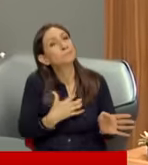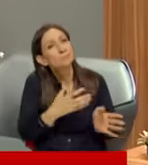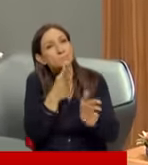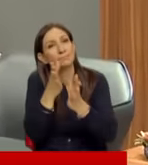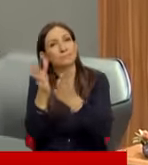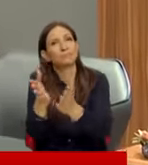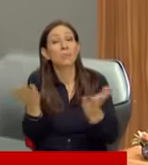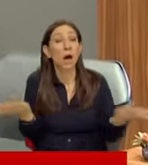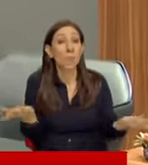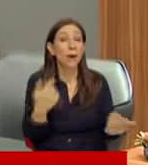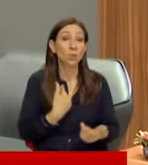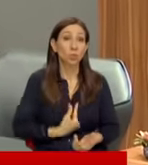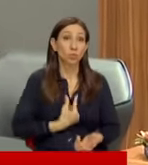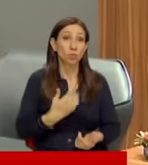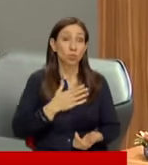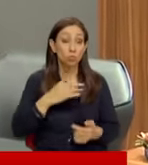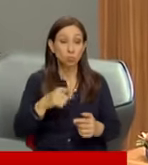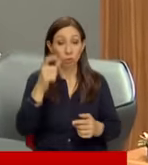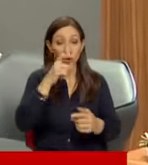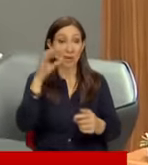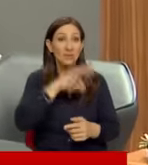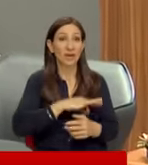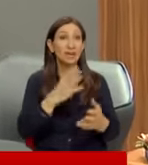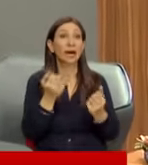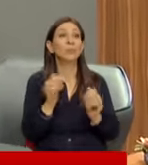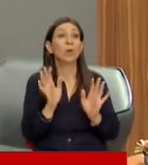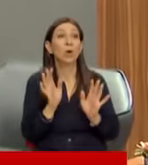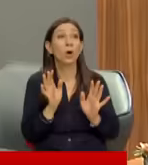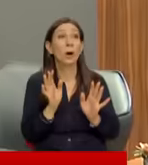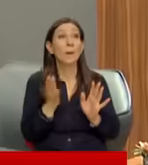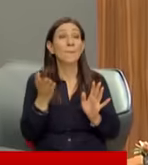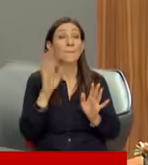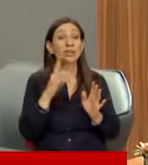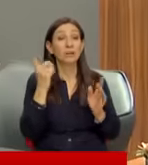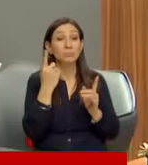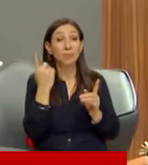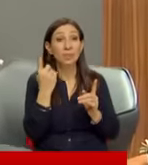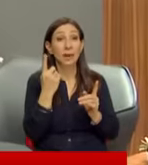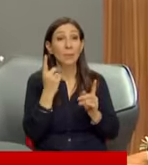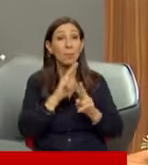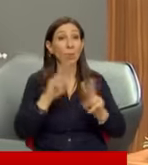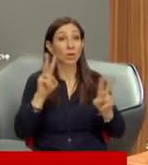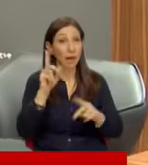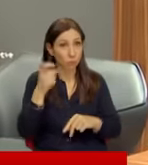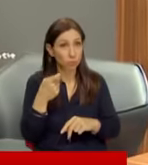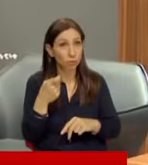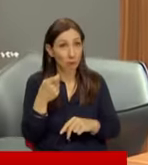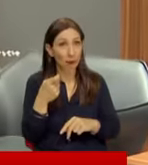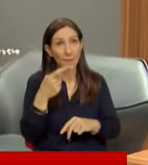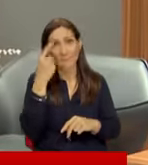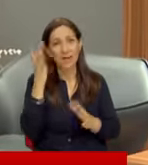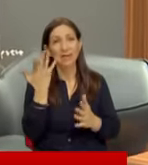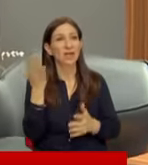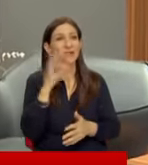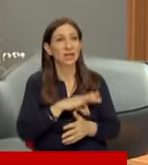kendileri bilir. Ama umut ederim ki bundan ülkede fayda görmüyor. Başka türlü bir model bulurlarsa belki